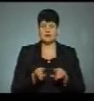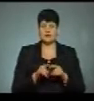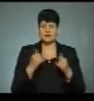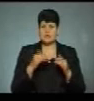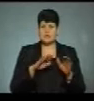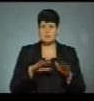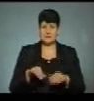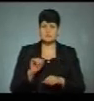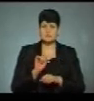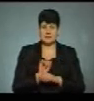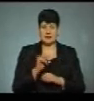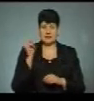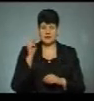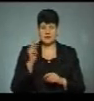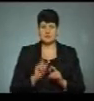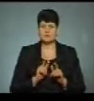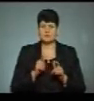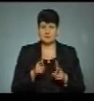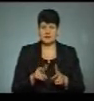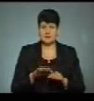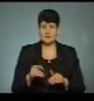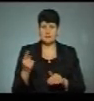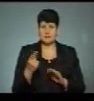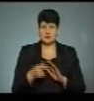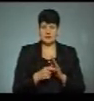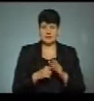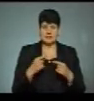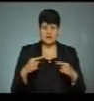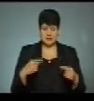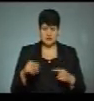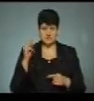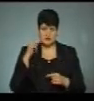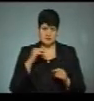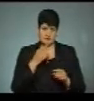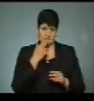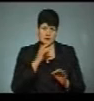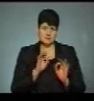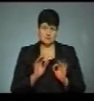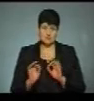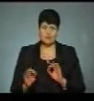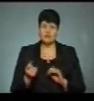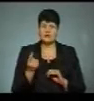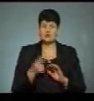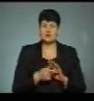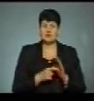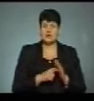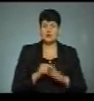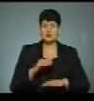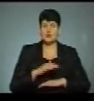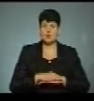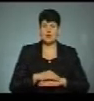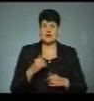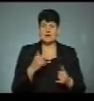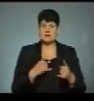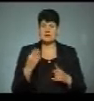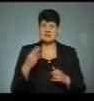після карантину на навчання вийшли учні першого класу. Інші класи навчалися в звичному режимі. В 11-му класі – урок хімії. З